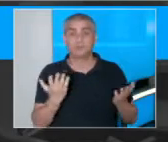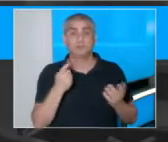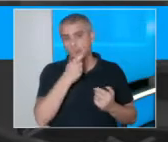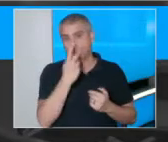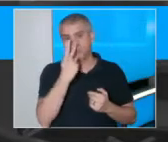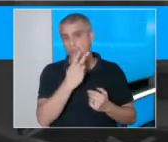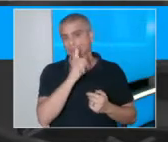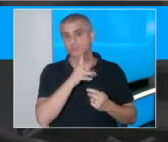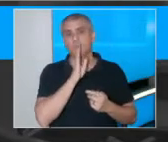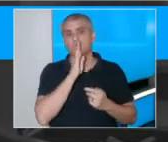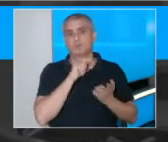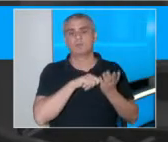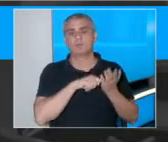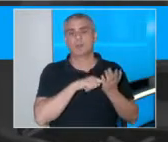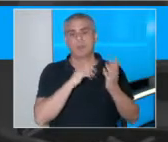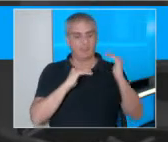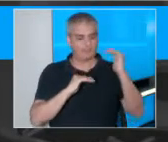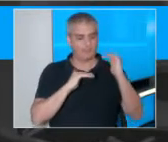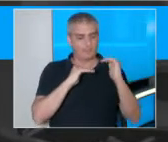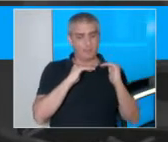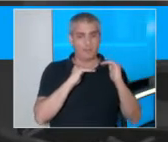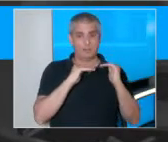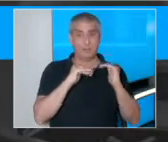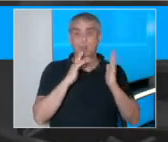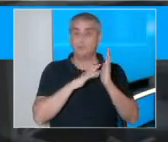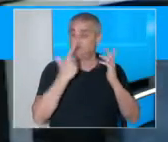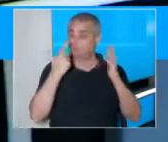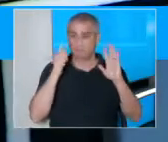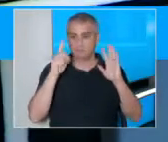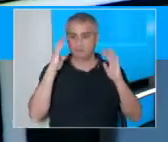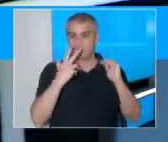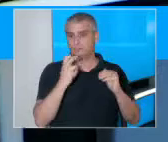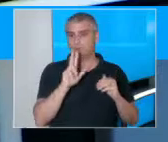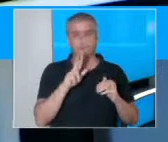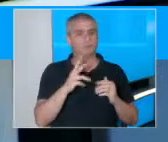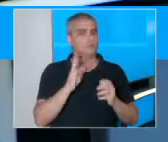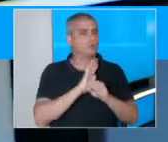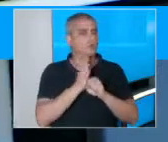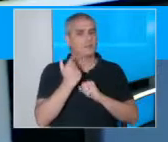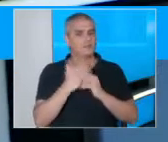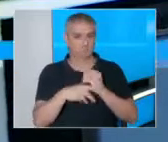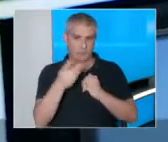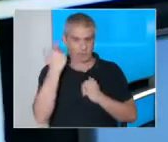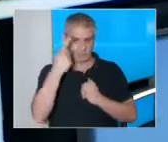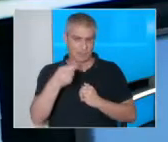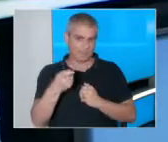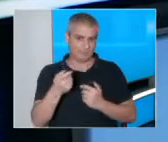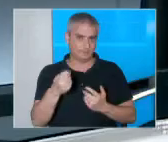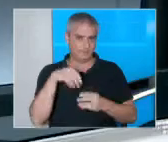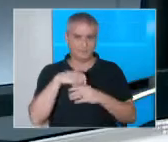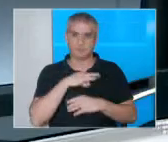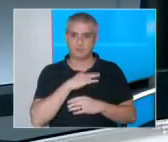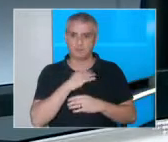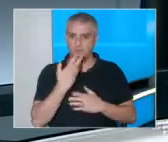שם אתה רואה שלהם יש בעיות, כי אז הפער מצטמצם. הקואליציה כן, היא 67-53. קורונה לסיום, כמי שהיה במערכת